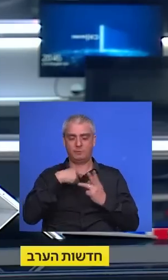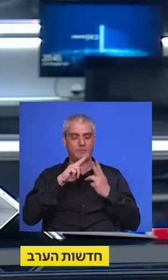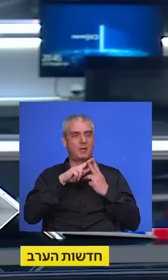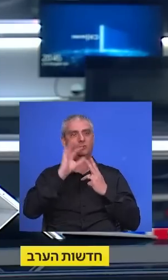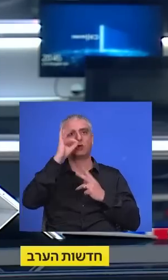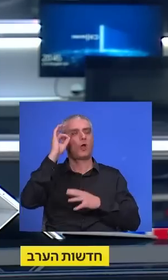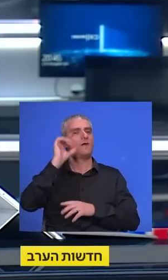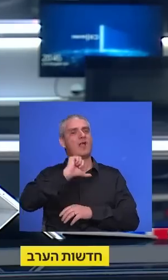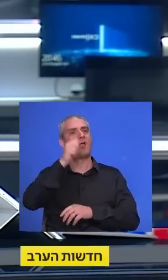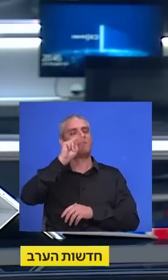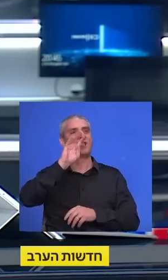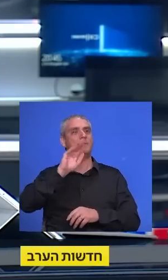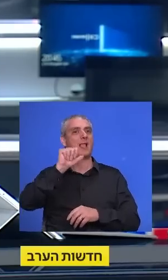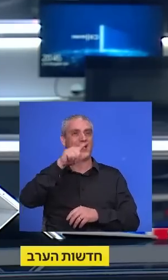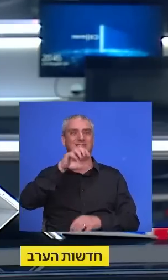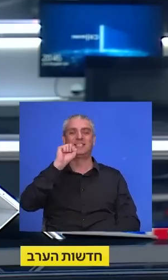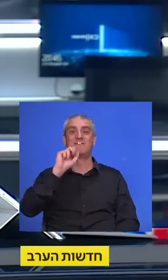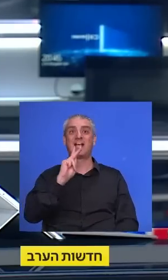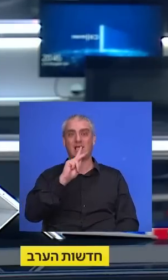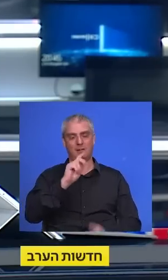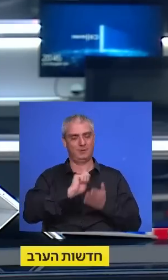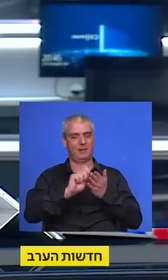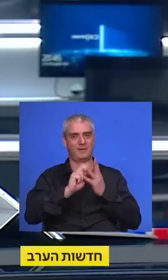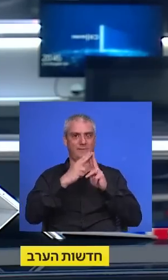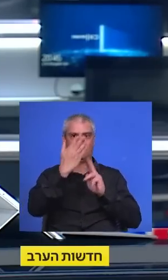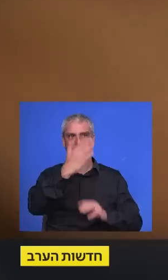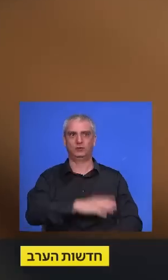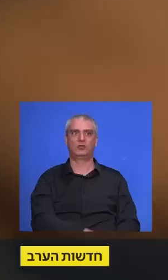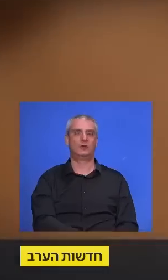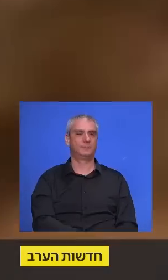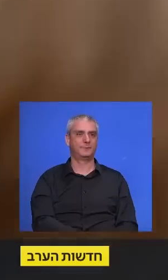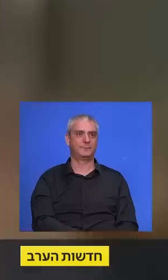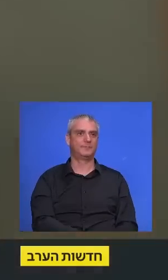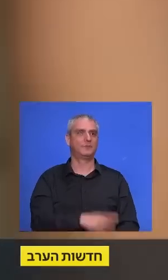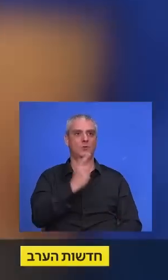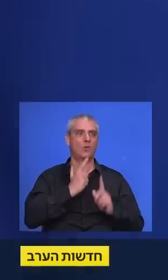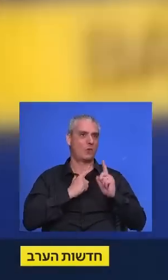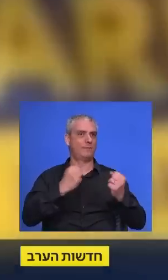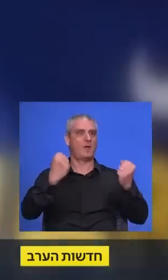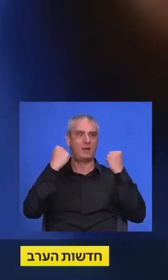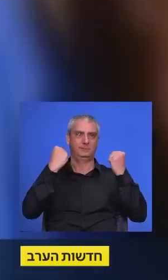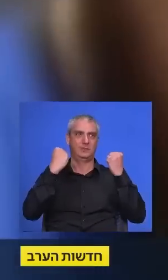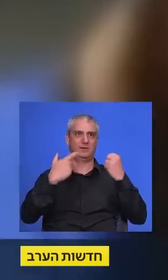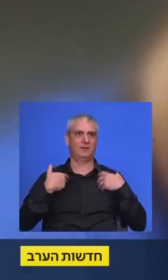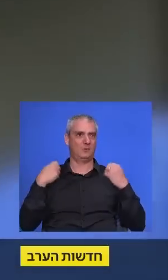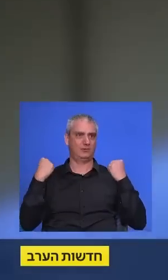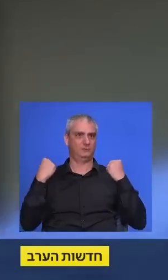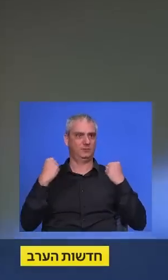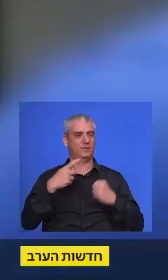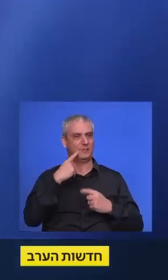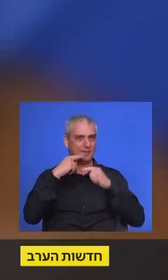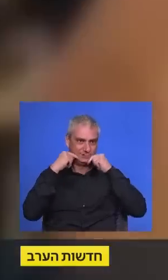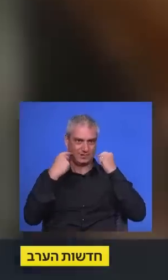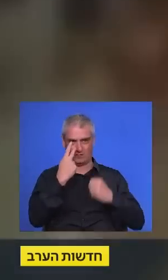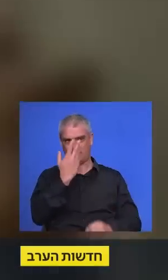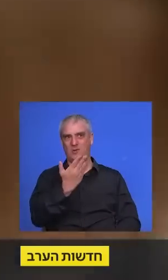אלופת ה-NBA סטב קרי. חן ביאר כתבנו פגש אותו. Fighter. Yep. He's a fighter. He's strong. Look at that smile too. I